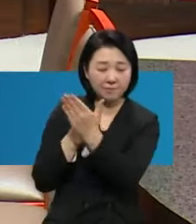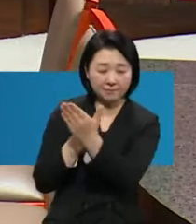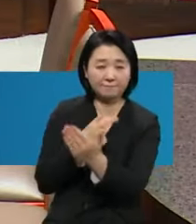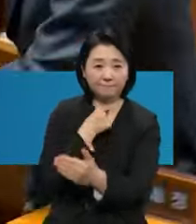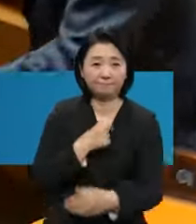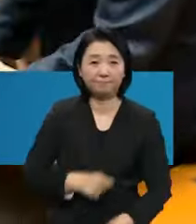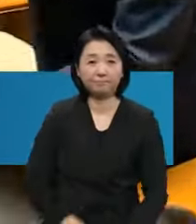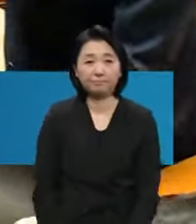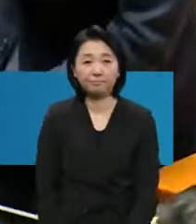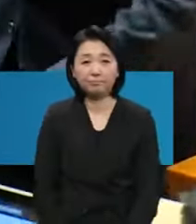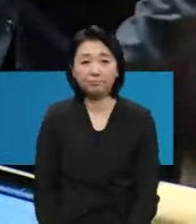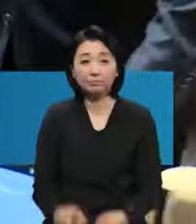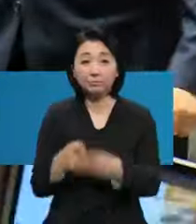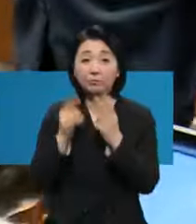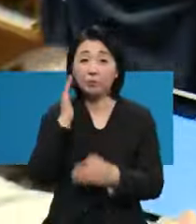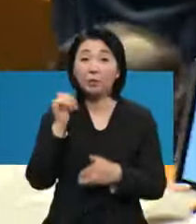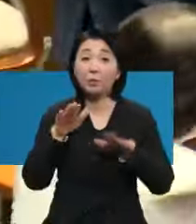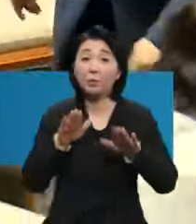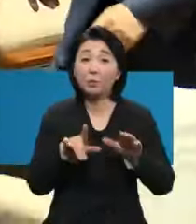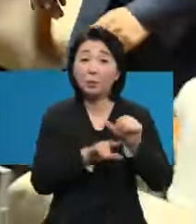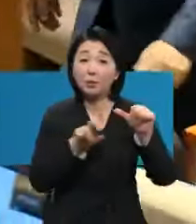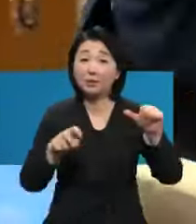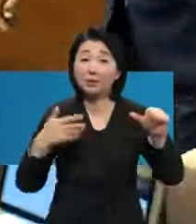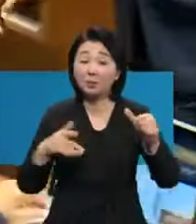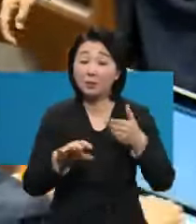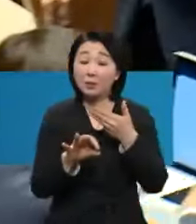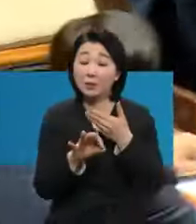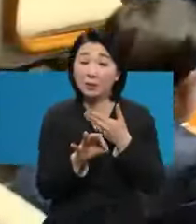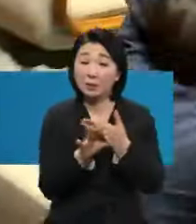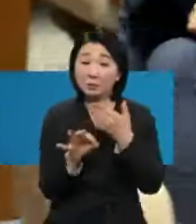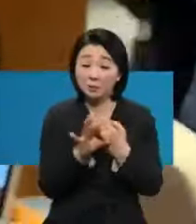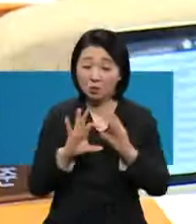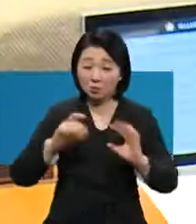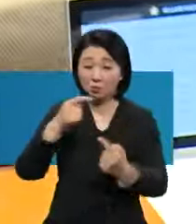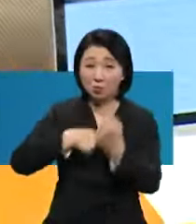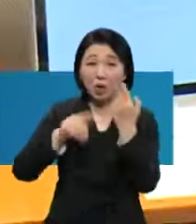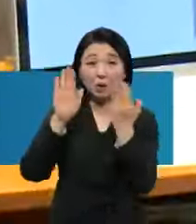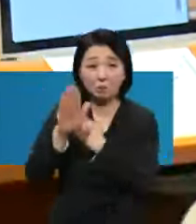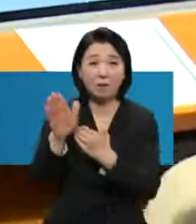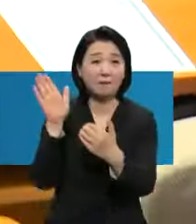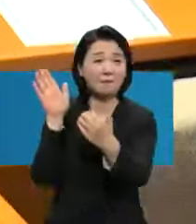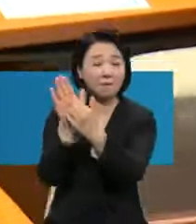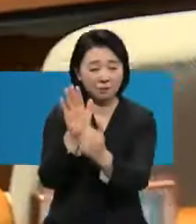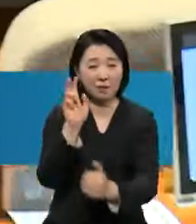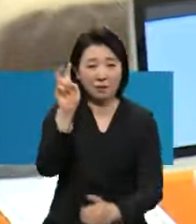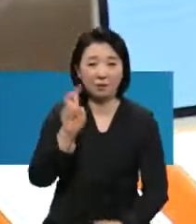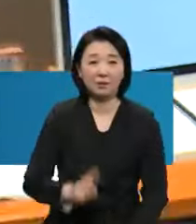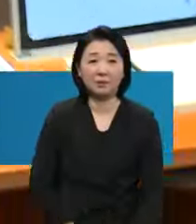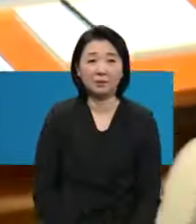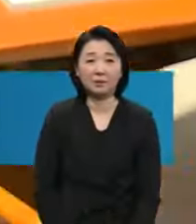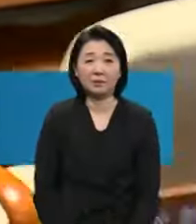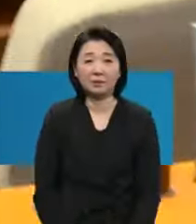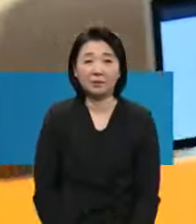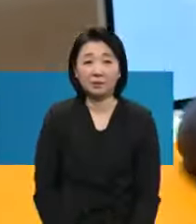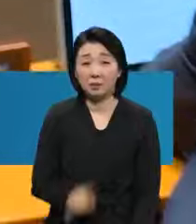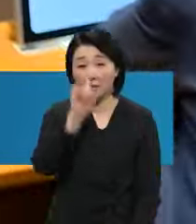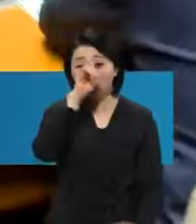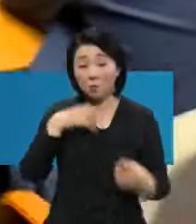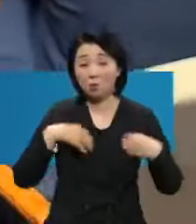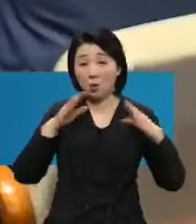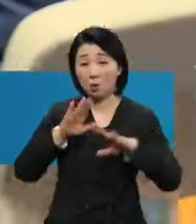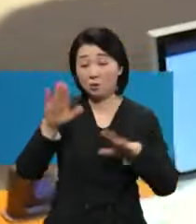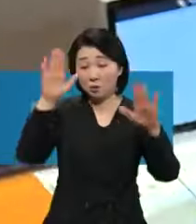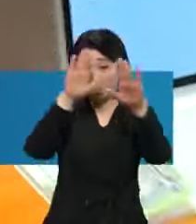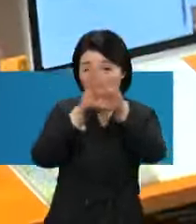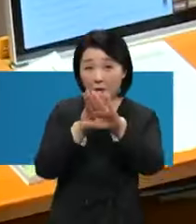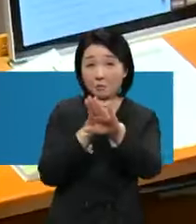건의하겠다고 밝혔습니다. 윤 대통령은 오늘 임시국무회의 직후 거부권을 행사할 걸로 알려졌습니다. 정부가 오늘